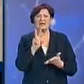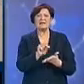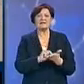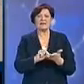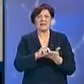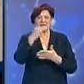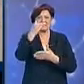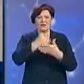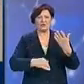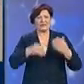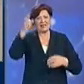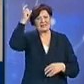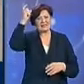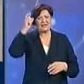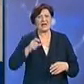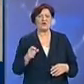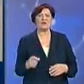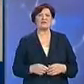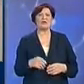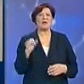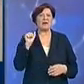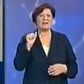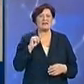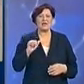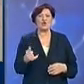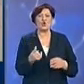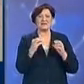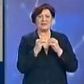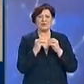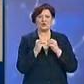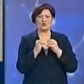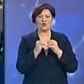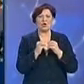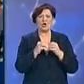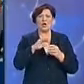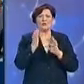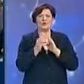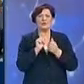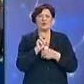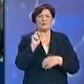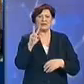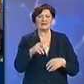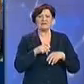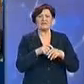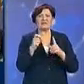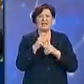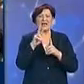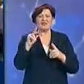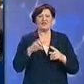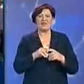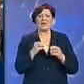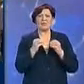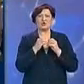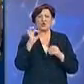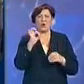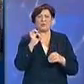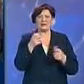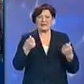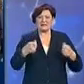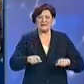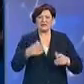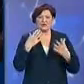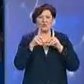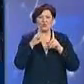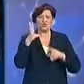listu Crnogorska partija Josip Broz pod brojem 13. Lider pokreta Dveri Boško Bradović poručuje na završnoj